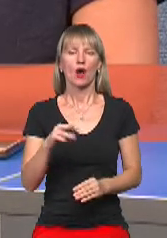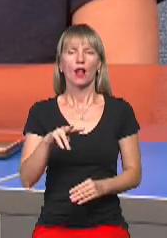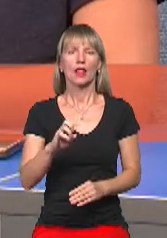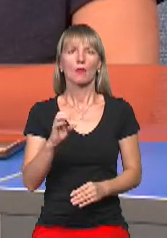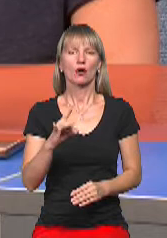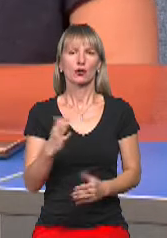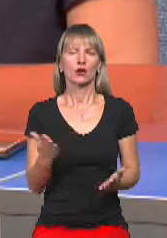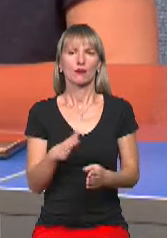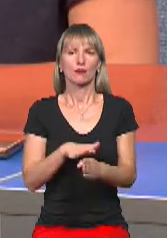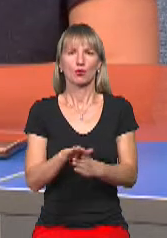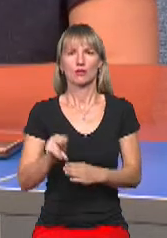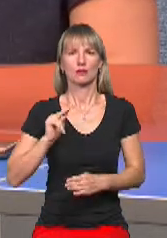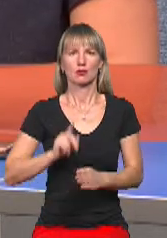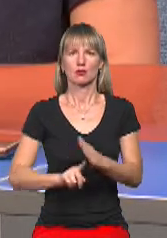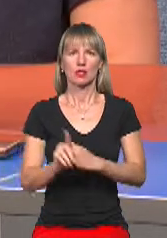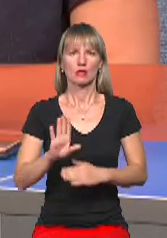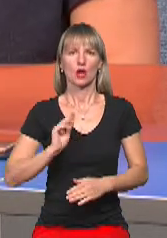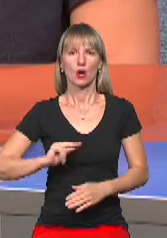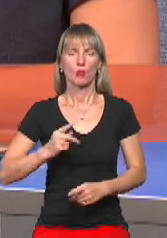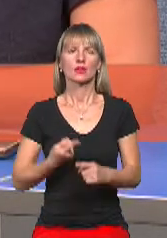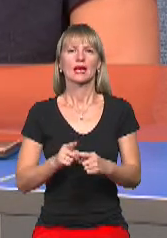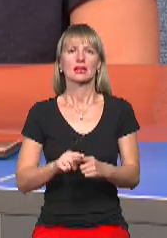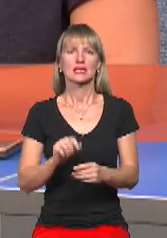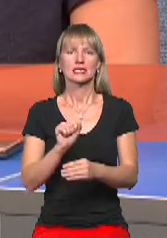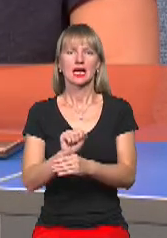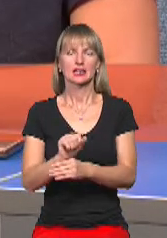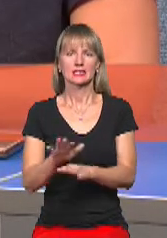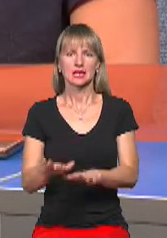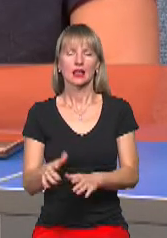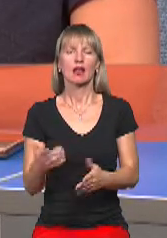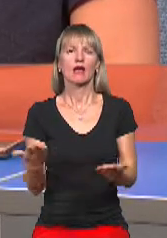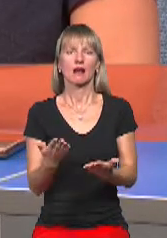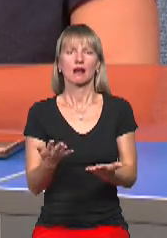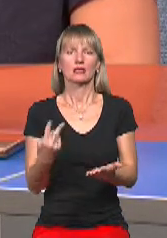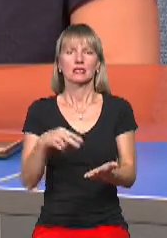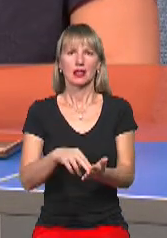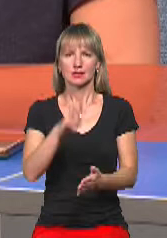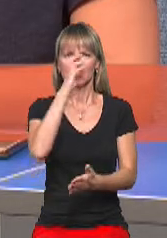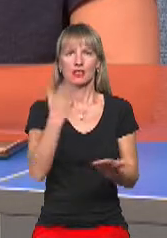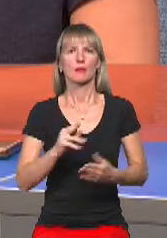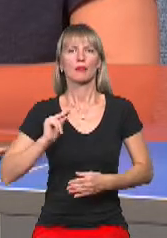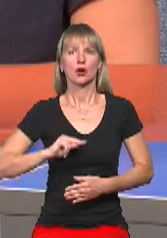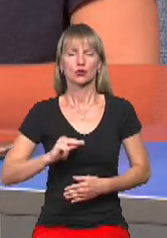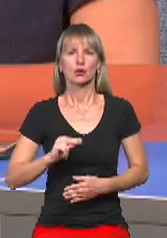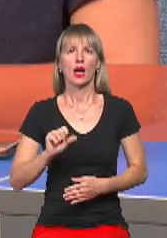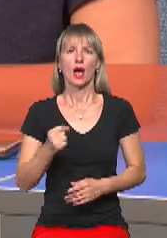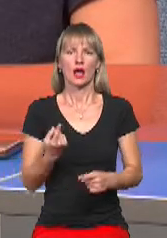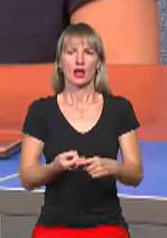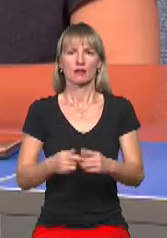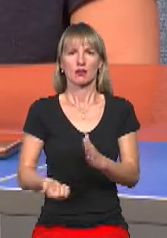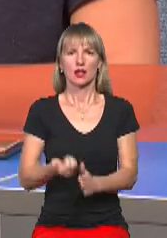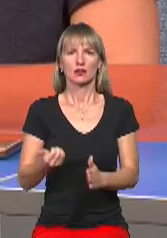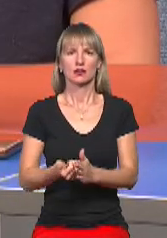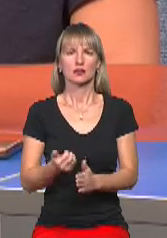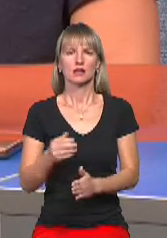запрацює в повному масштабі, і на тих станціях, які ще дісталися, які є державними, які працюють, але цього зараз недостатньо,